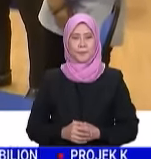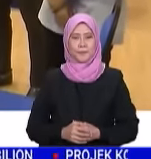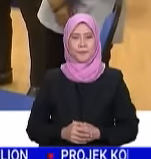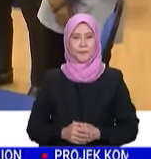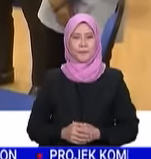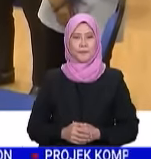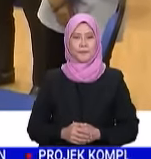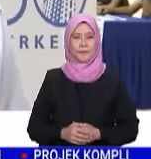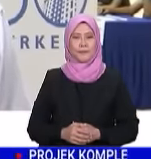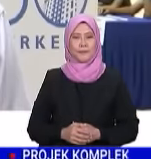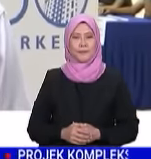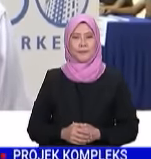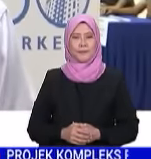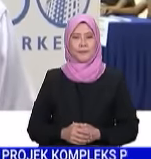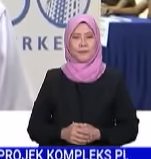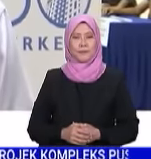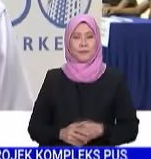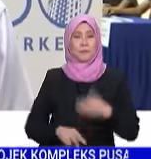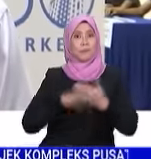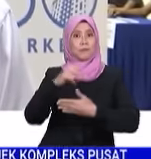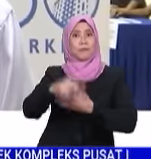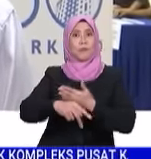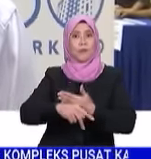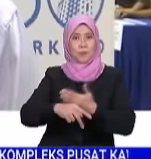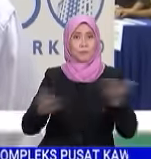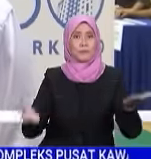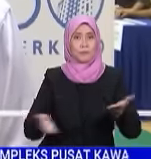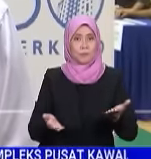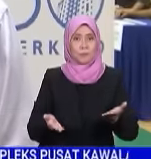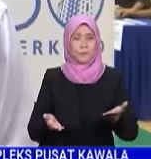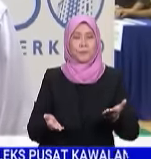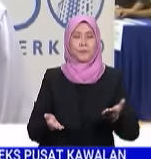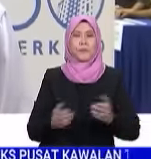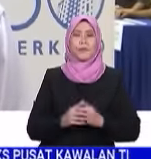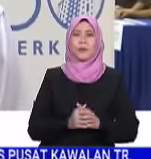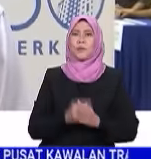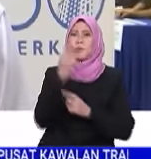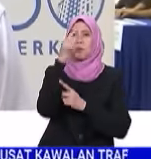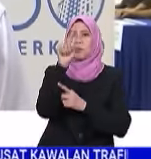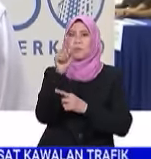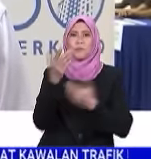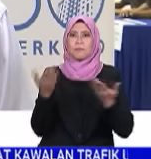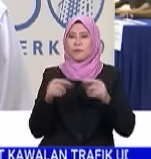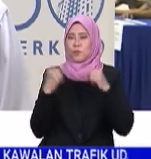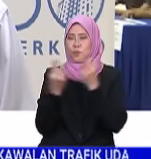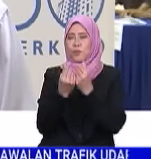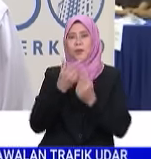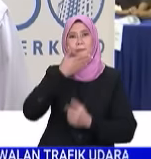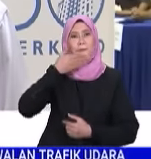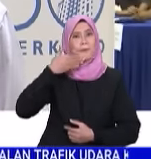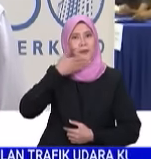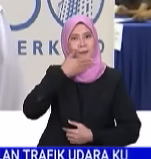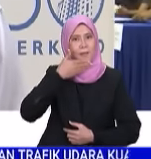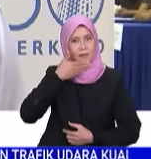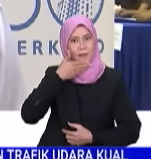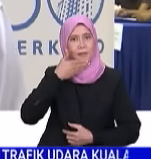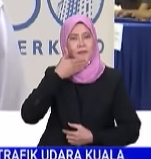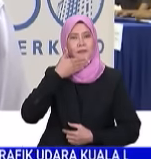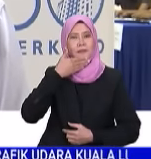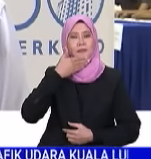itu inisiatif ni kita iniisate kan untuk golongan belia ataupun orang ramai